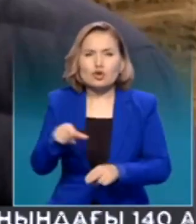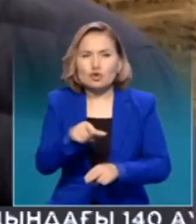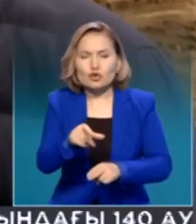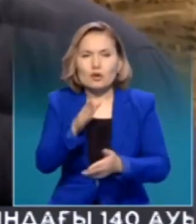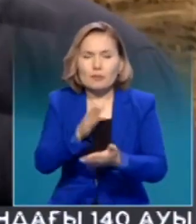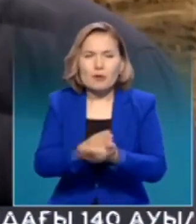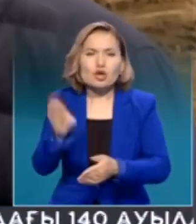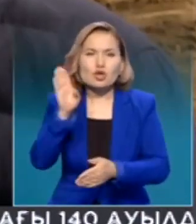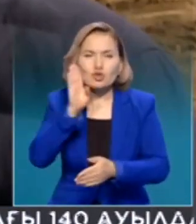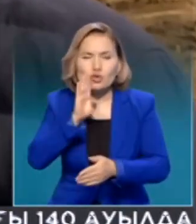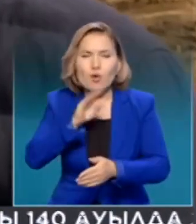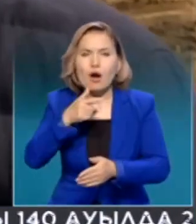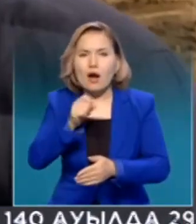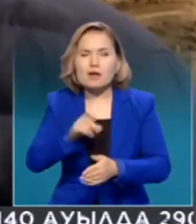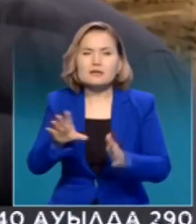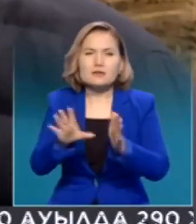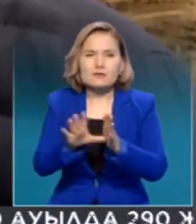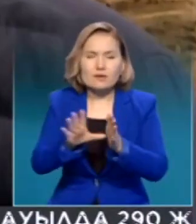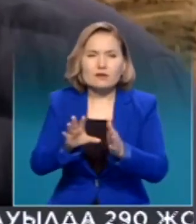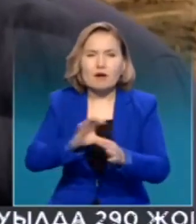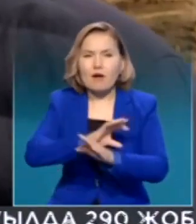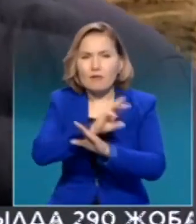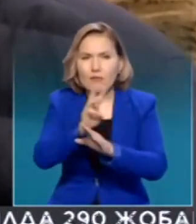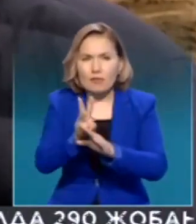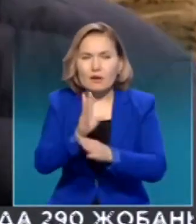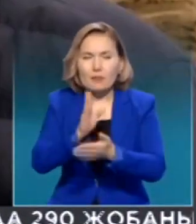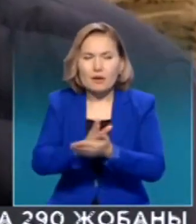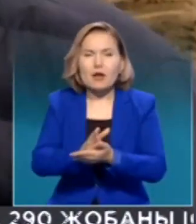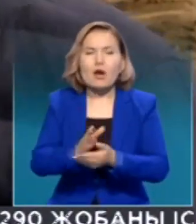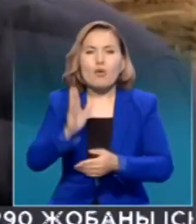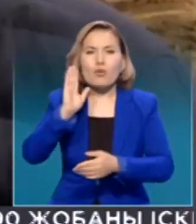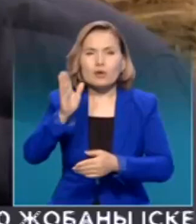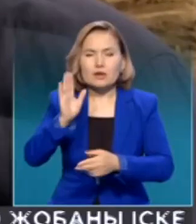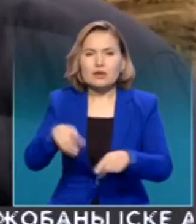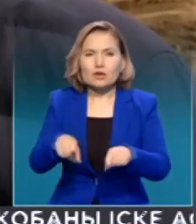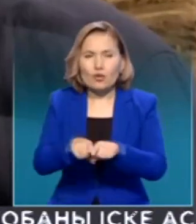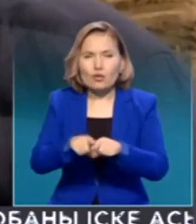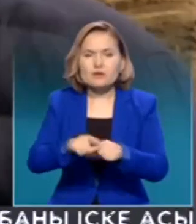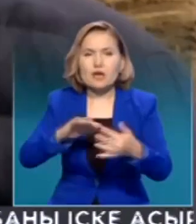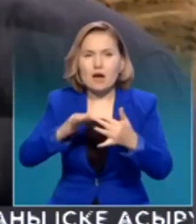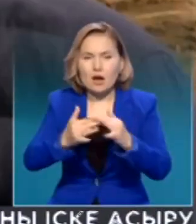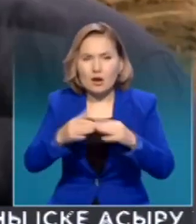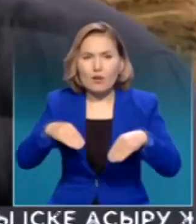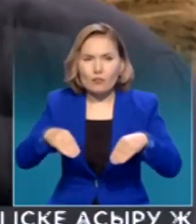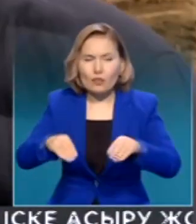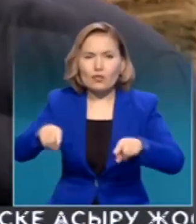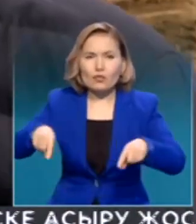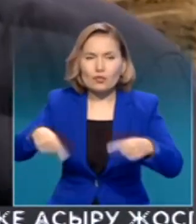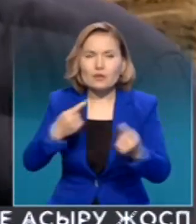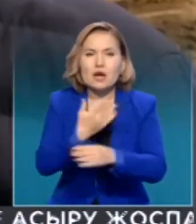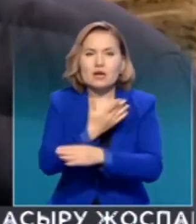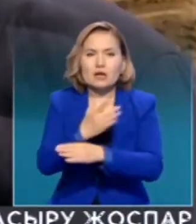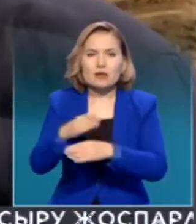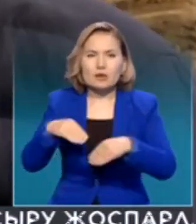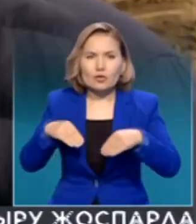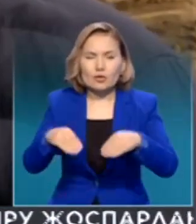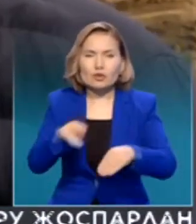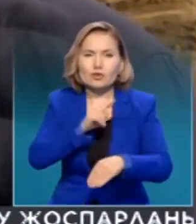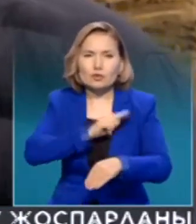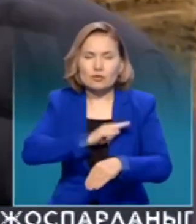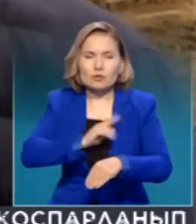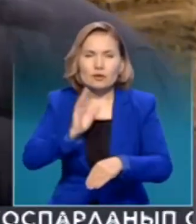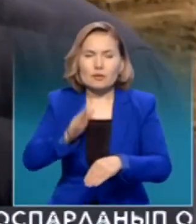су, газ, свет. Енді болашақта бұл жақты абаттандыру жұмыстары басталады. Бұл жаңа